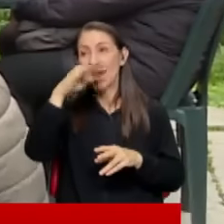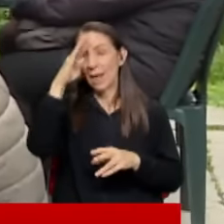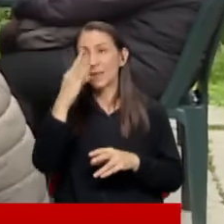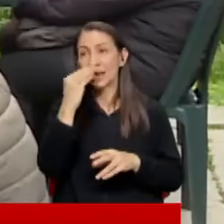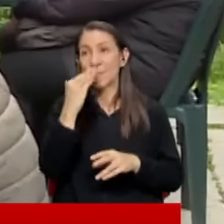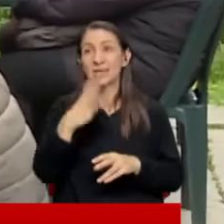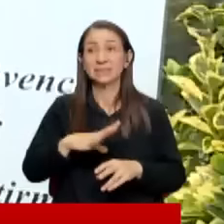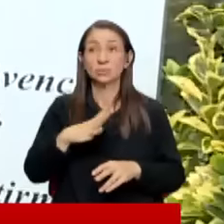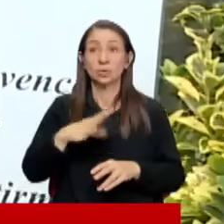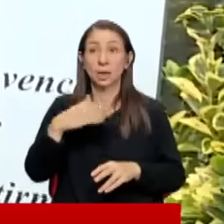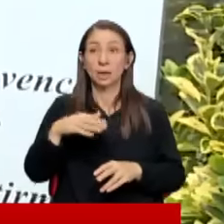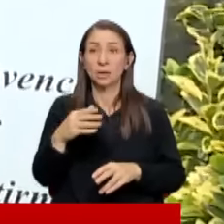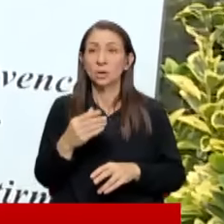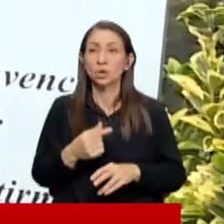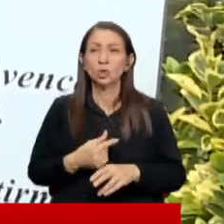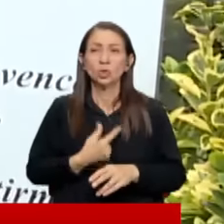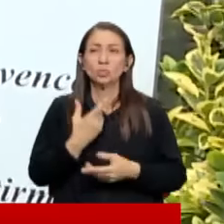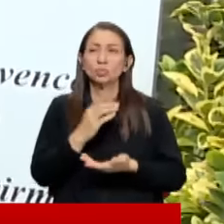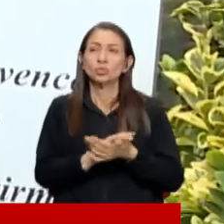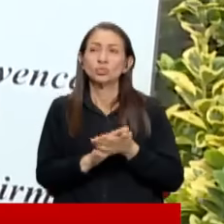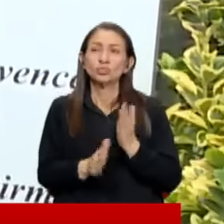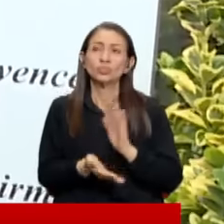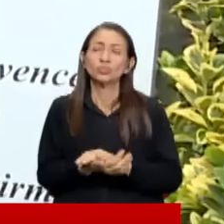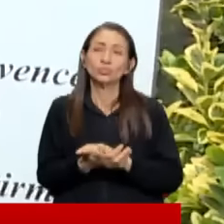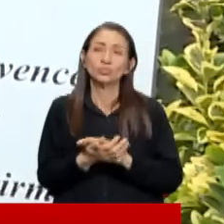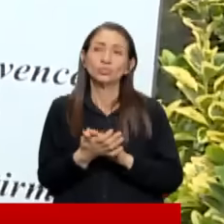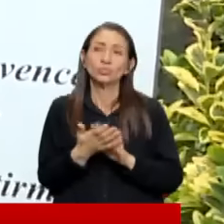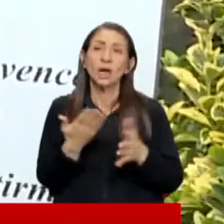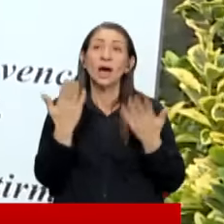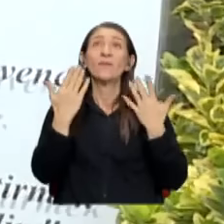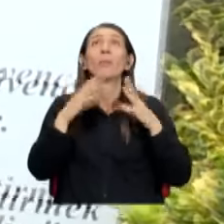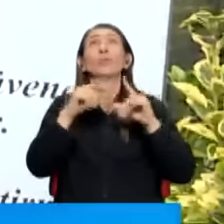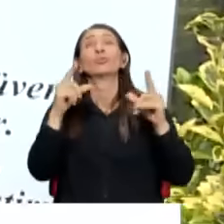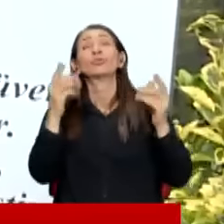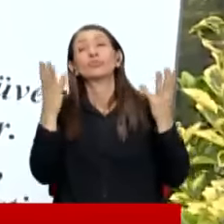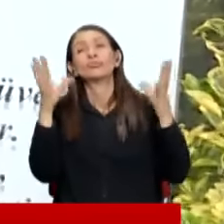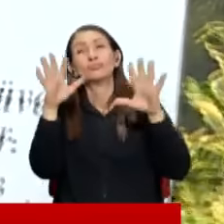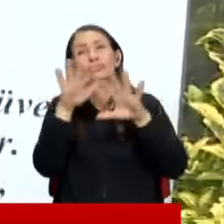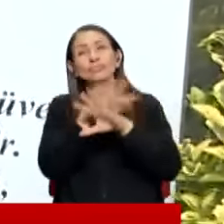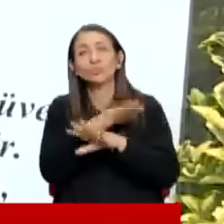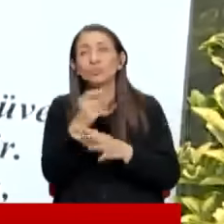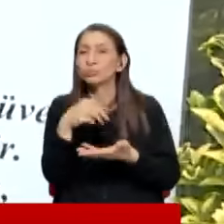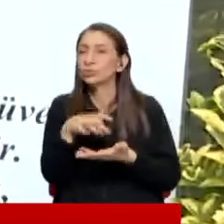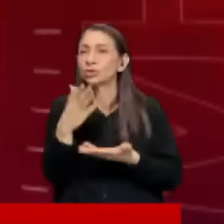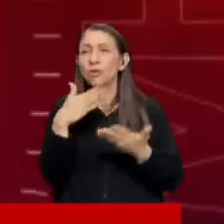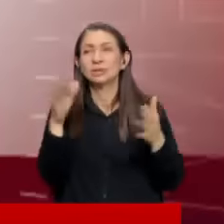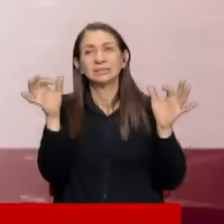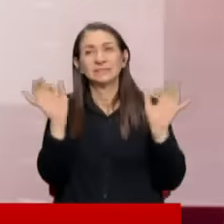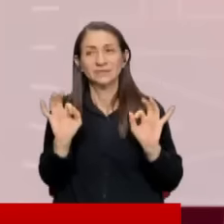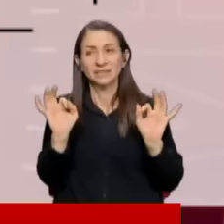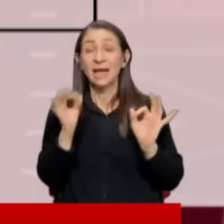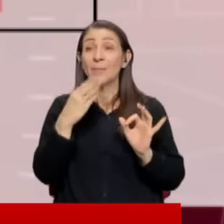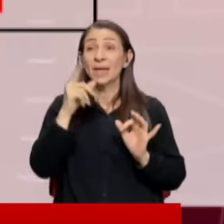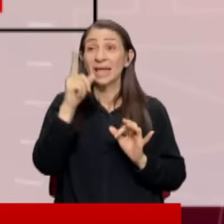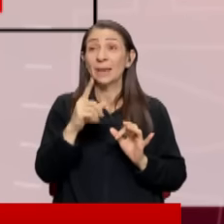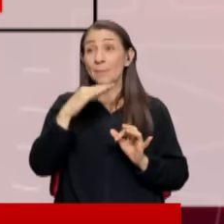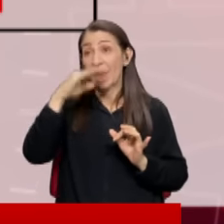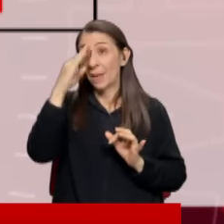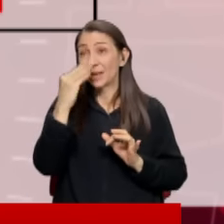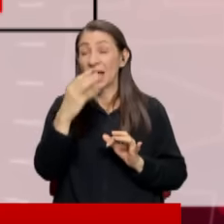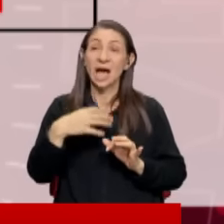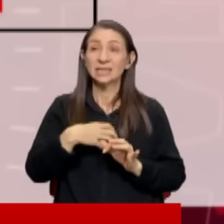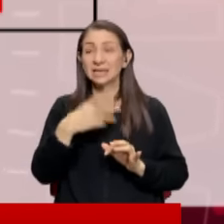ikramiyesi talep ediyorlar. Umutlar biraz suya düşmüş. Hava bulutlu zaten. Bütçede yok. Bütçe sıfır. Emekliye ilk bayram